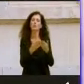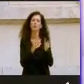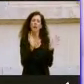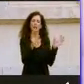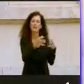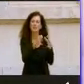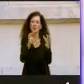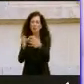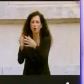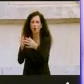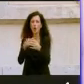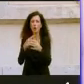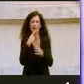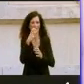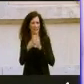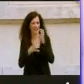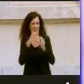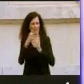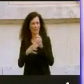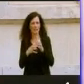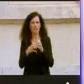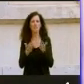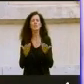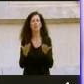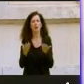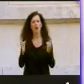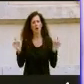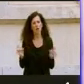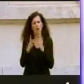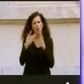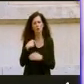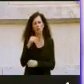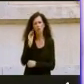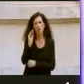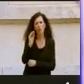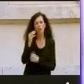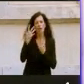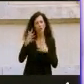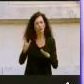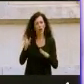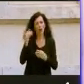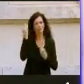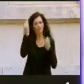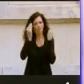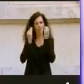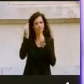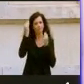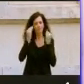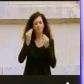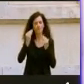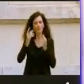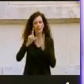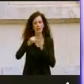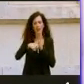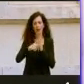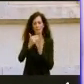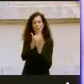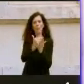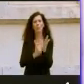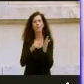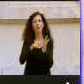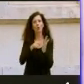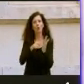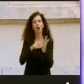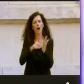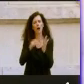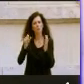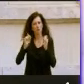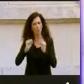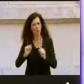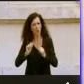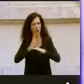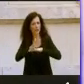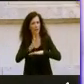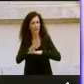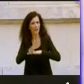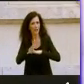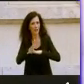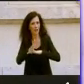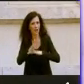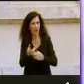le volevo chiedere se già avete in mente avete in programma di intervenire ancora dopo gli 80